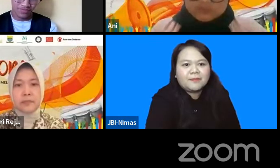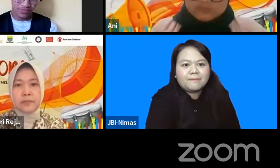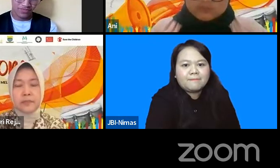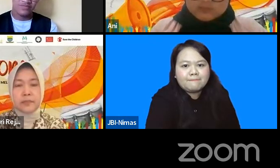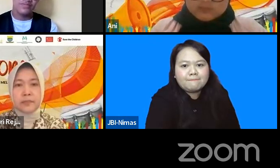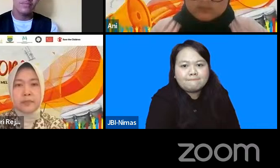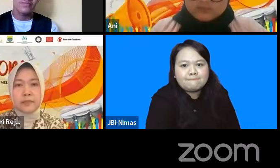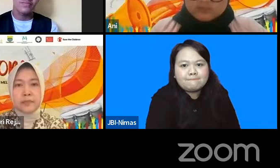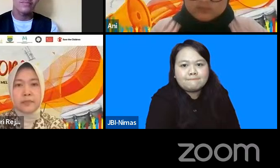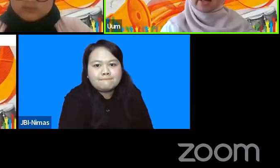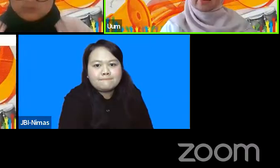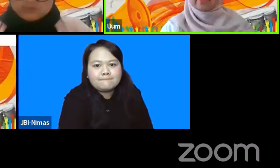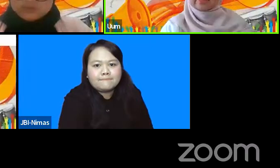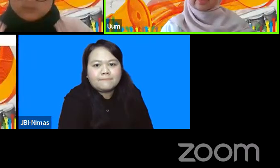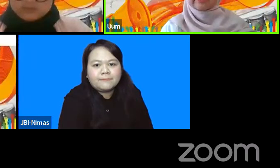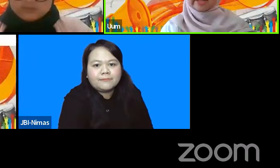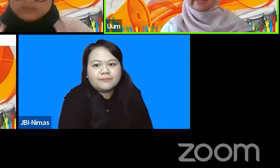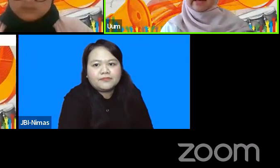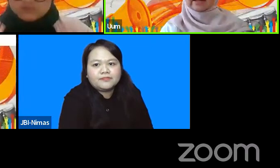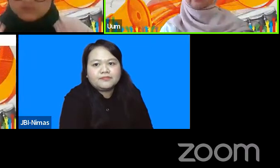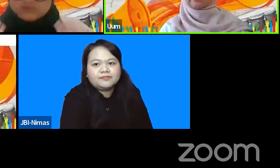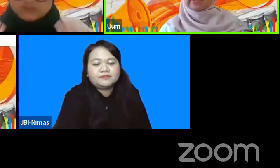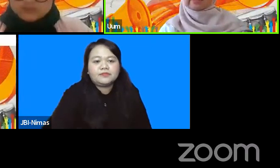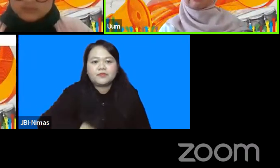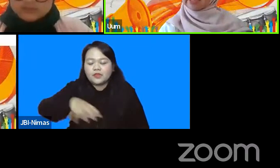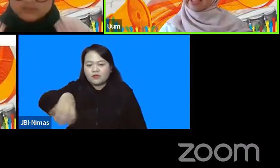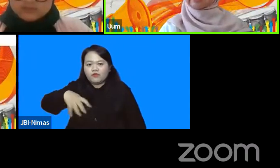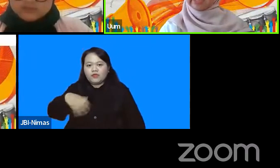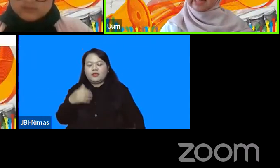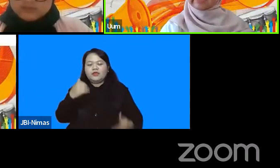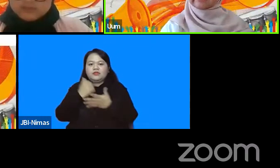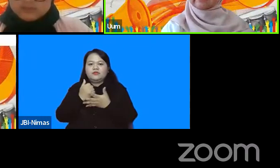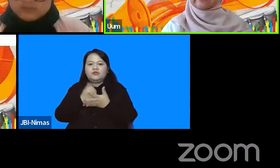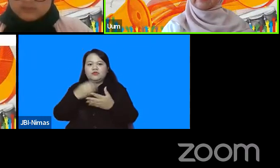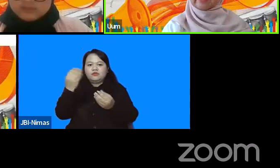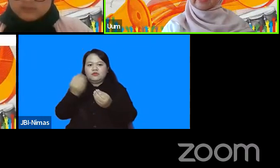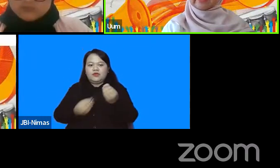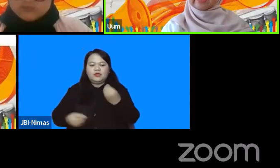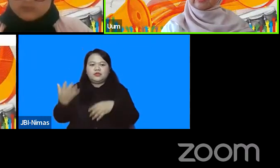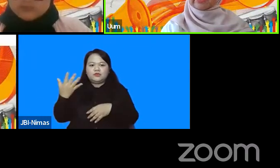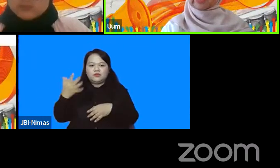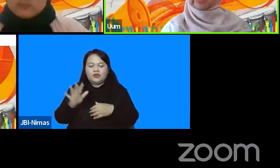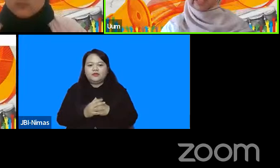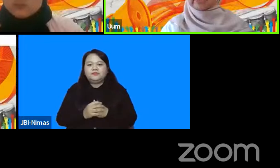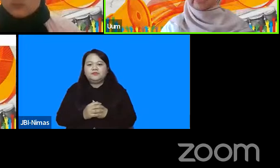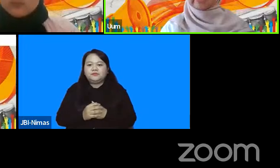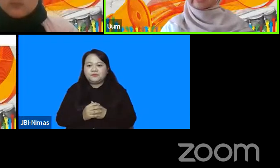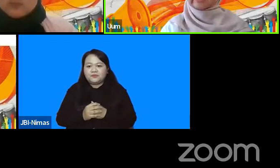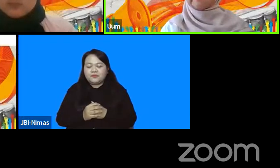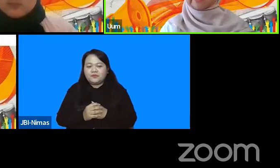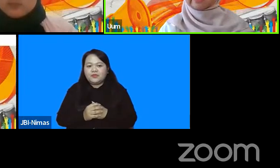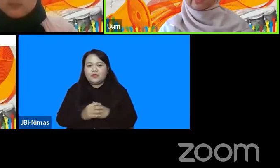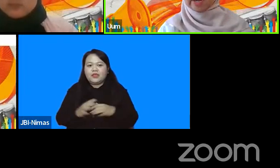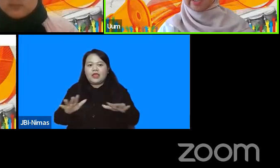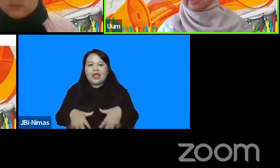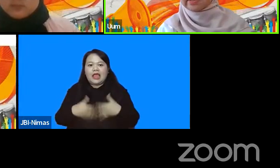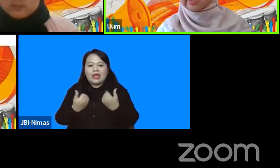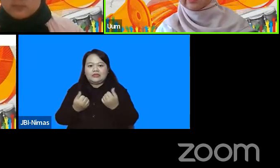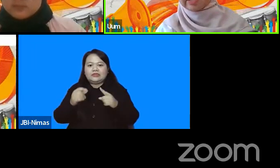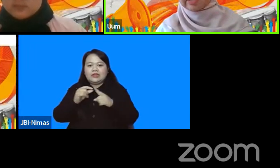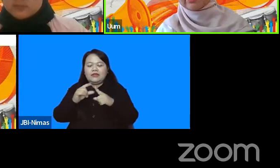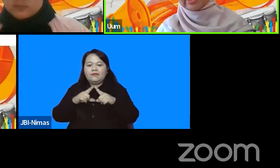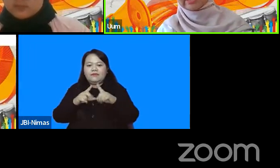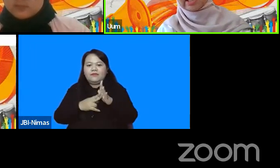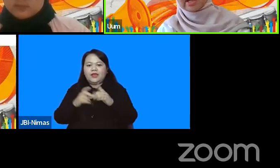9 komunitas termasuk juga unsur kewilayahan juga sudah terwakili di sana gitu. Nah, itu seperti itu. Nah, dari hasil Pancasora